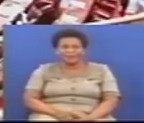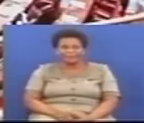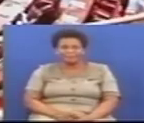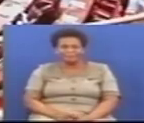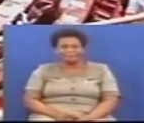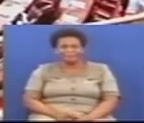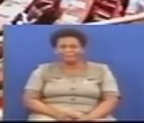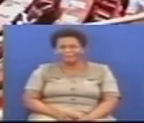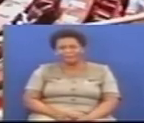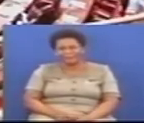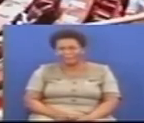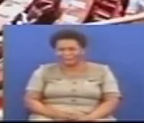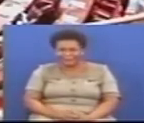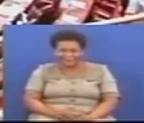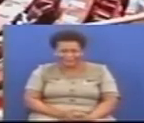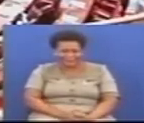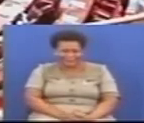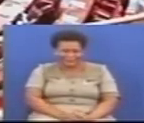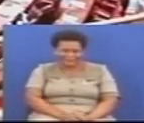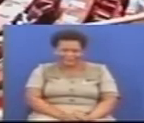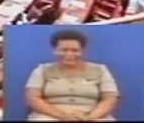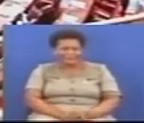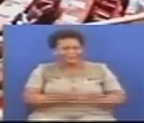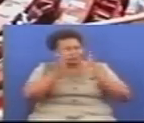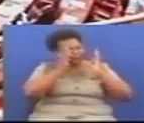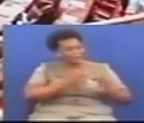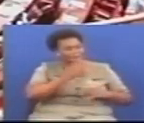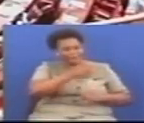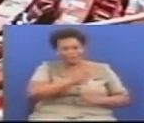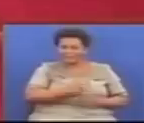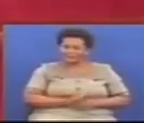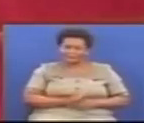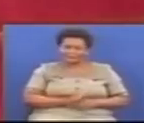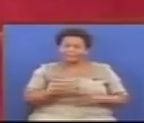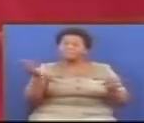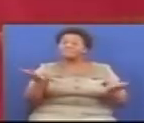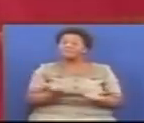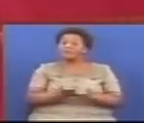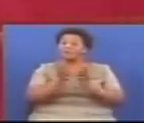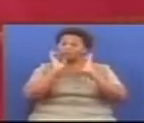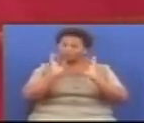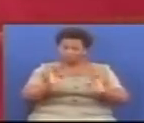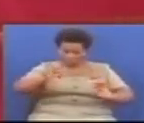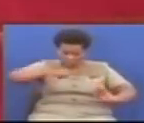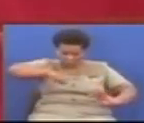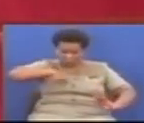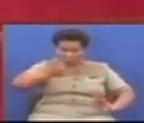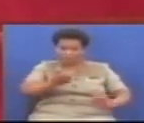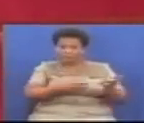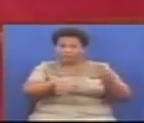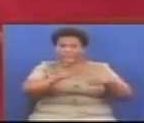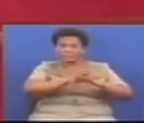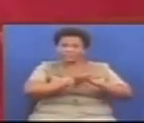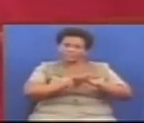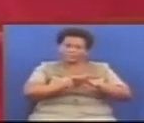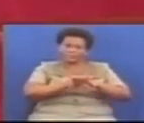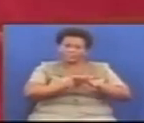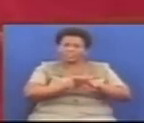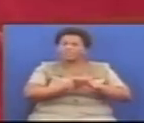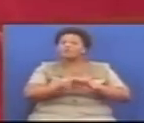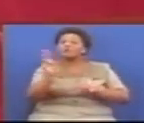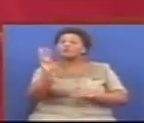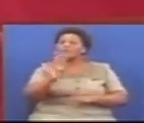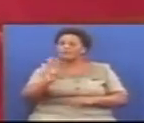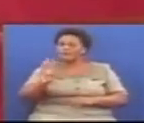la nyongeza. Bahati nzuri mimi niliwahi kuwa mwenyekiti wa halmashauri ya wilaya.